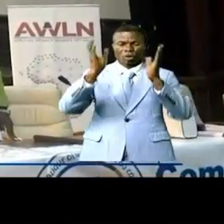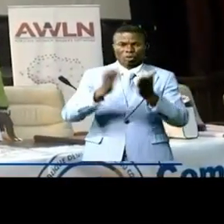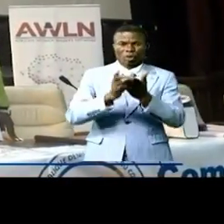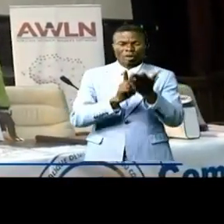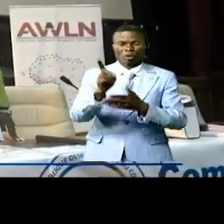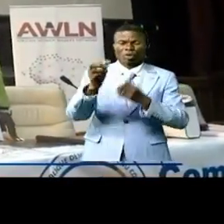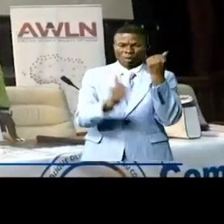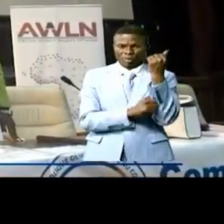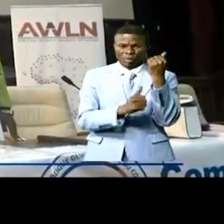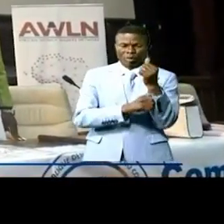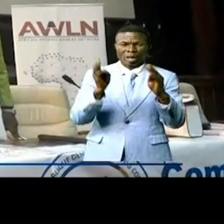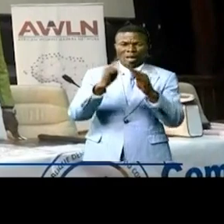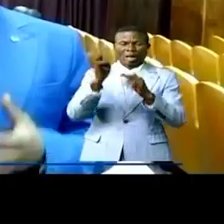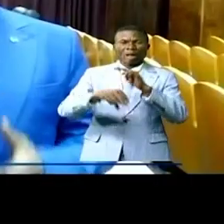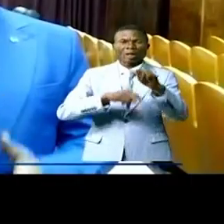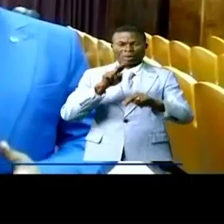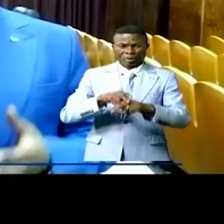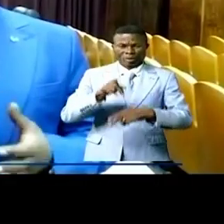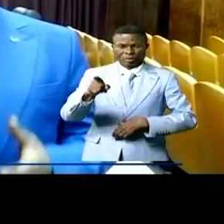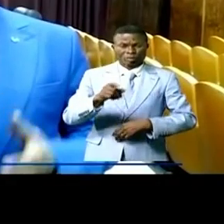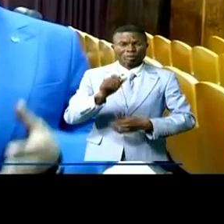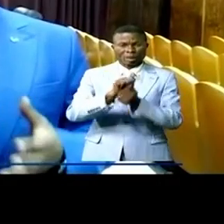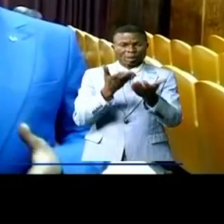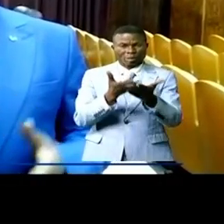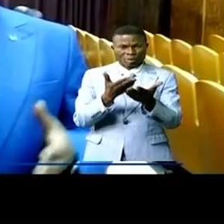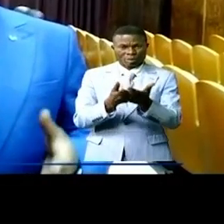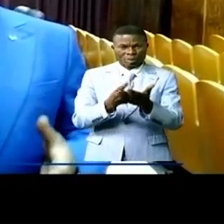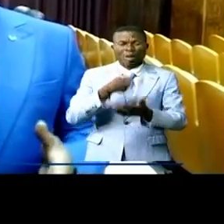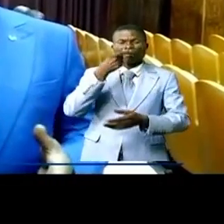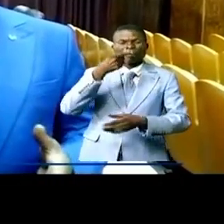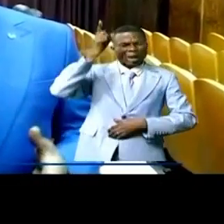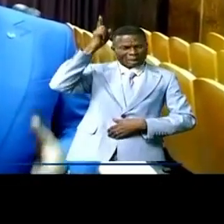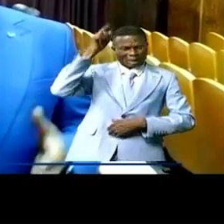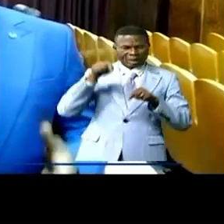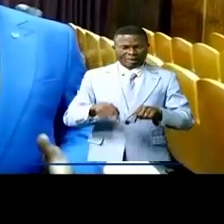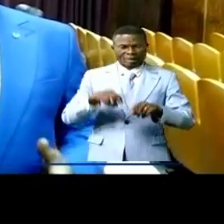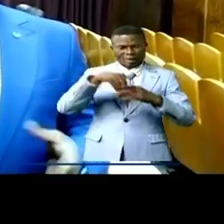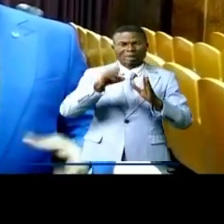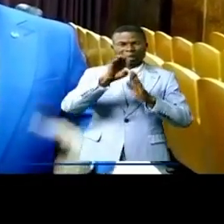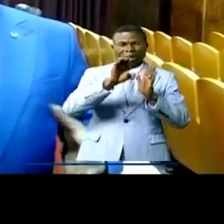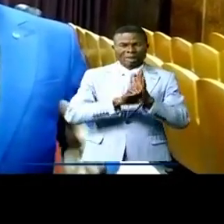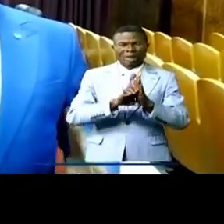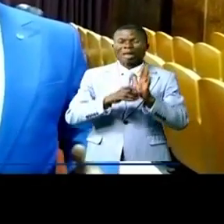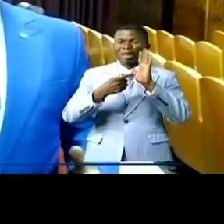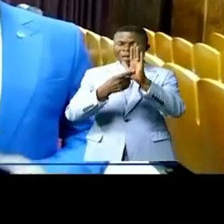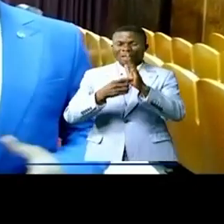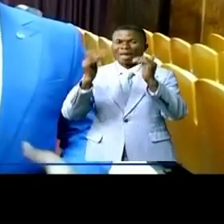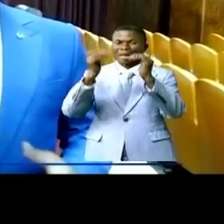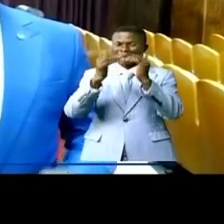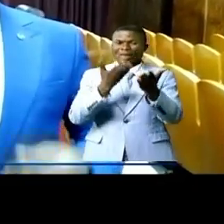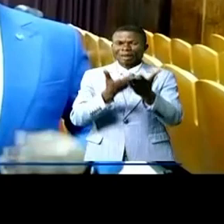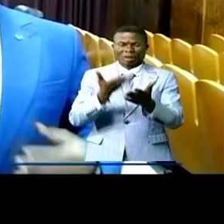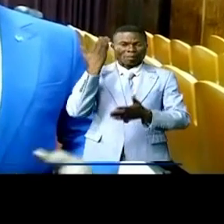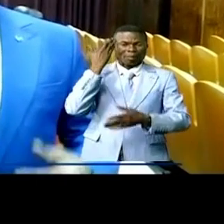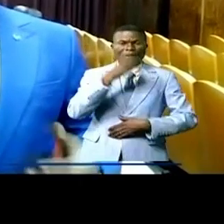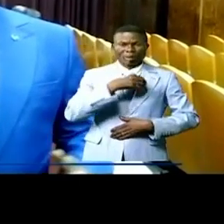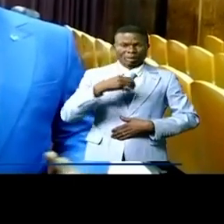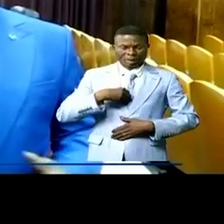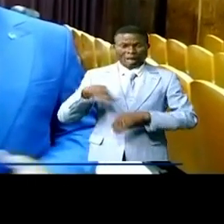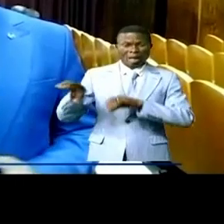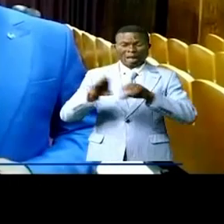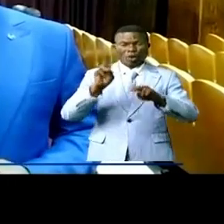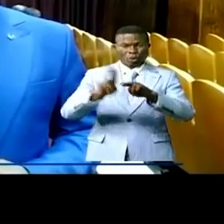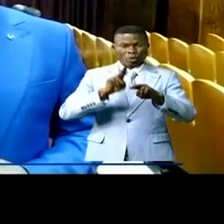l'homme de l'assemblée nationale cette question à des impétrants séparent la sortie des manguiers parité maintenant la mise à neuf